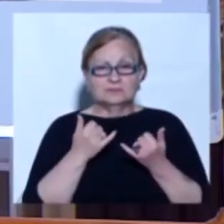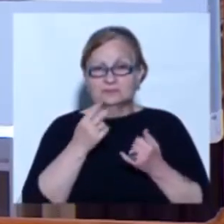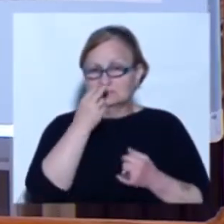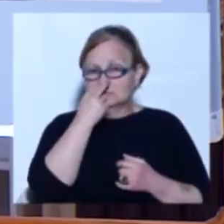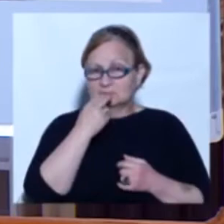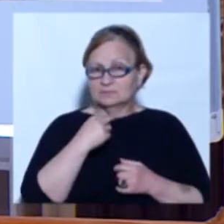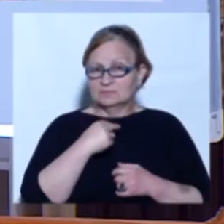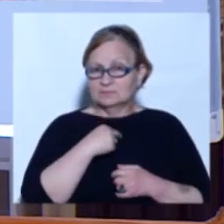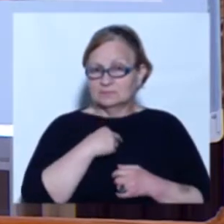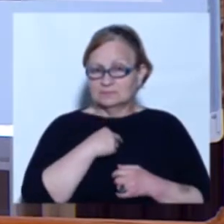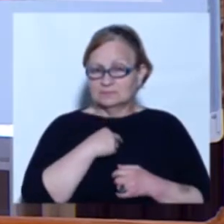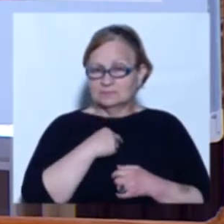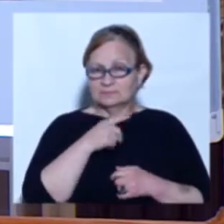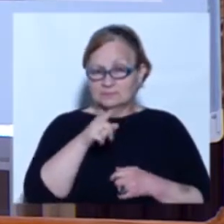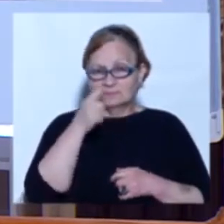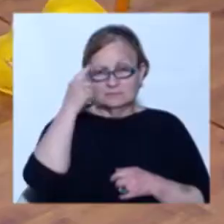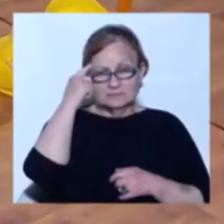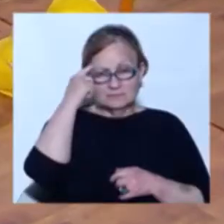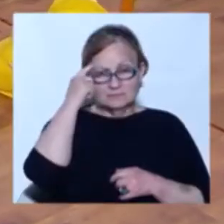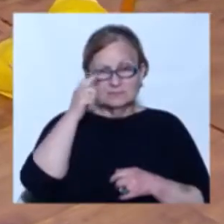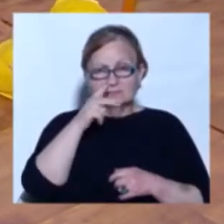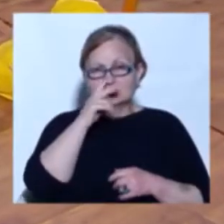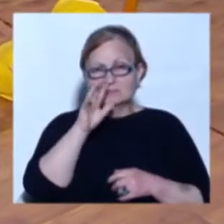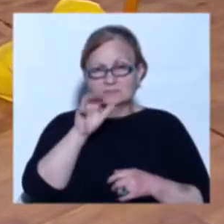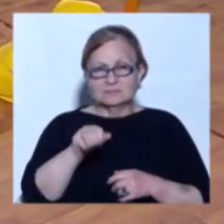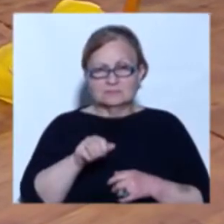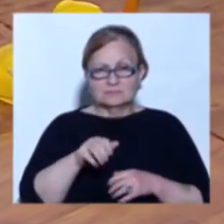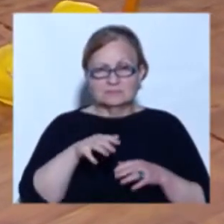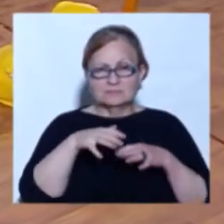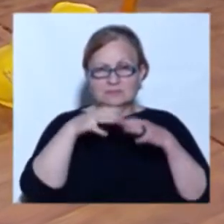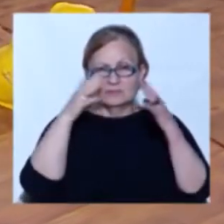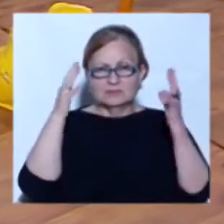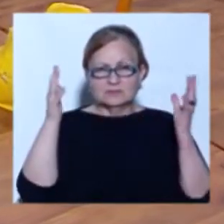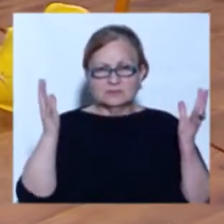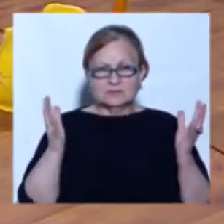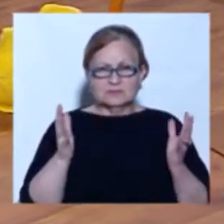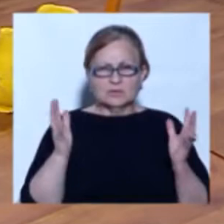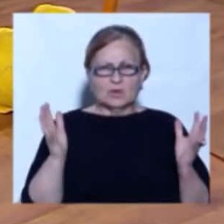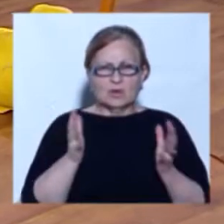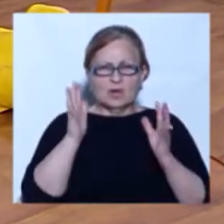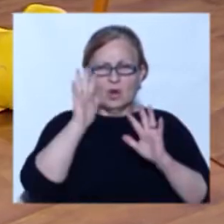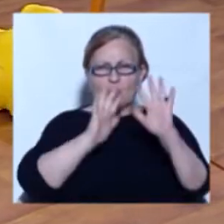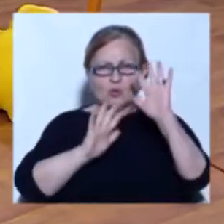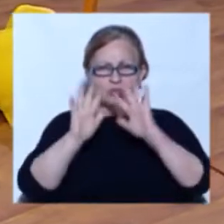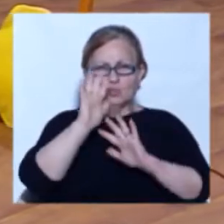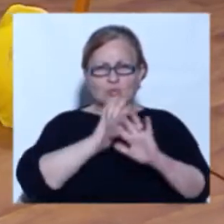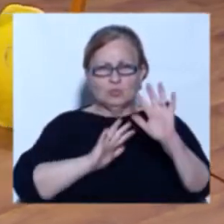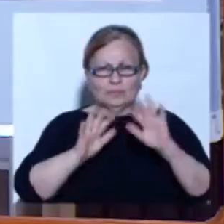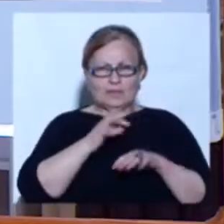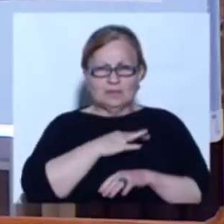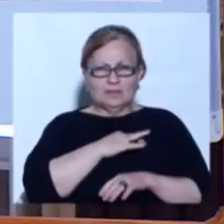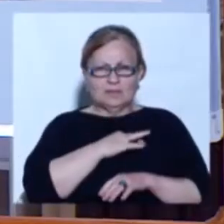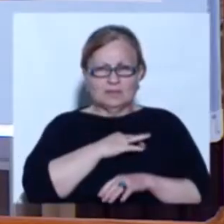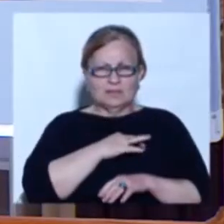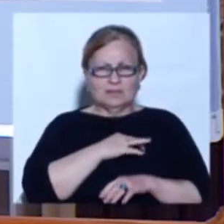დამაკვირდი, მე შენ ალბათ ჩვენ საკლასო ოთახში შენიშნე დიდი ხრუბელი, ნაჭრის ხრუბელი და ალბათ